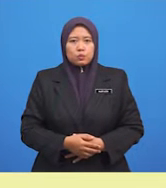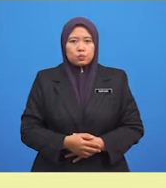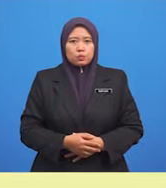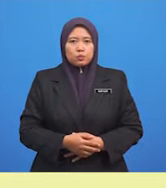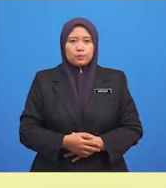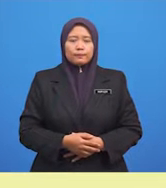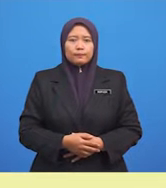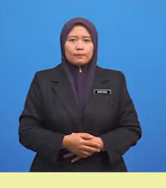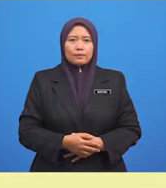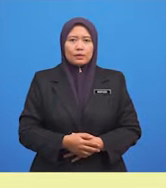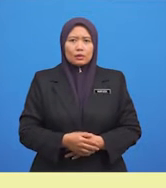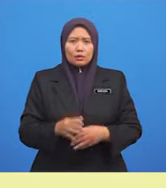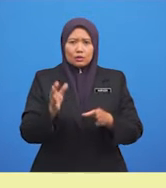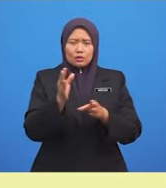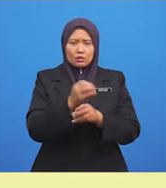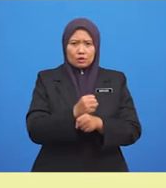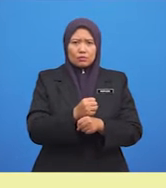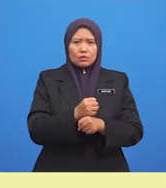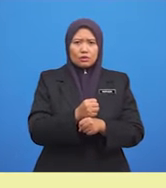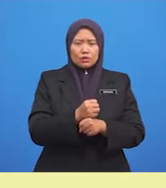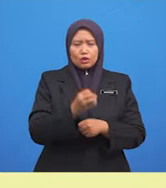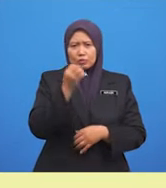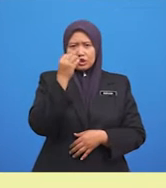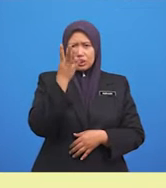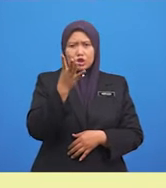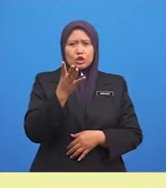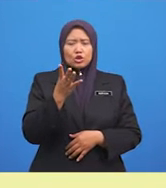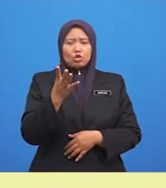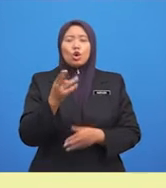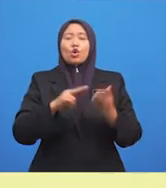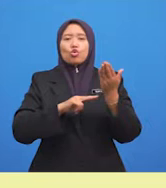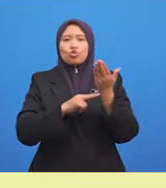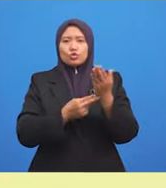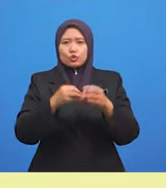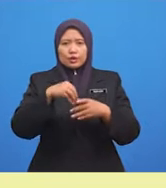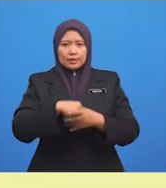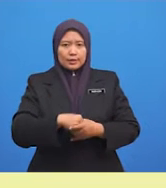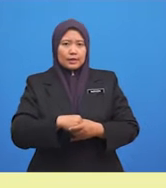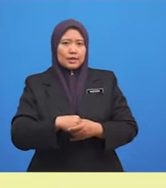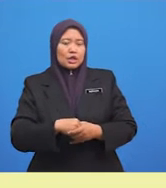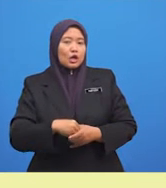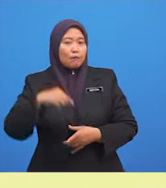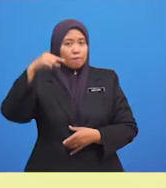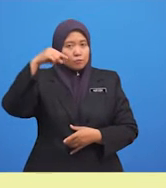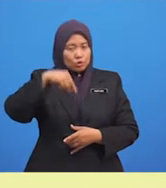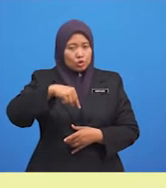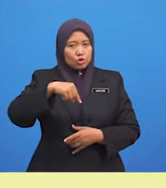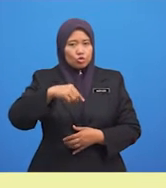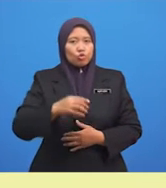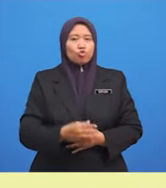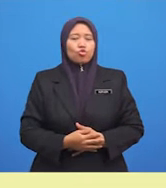hijau. Dapat ditakrifkan di sini, unsur dalam set Q